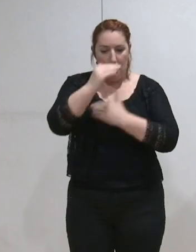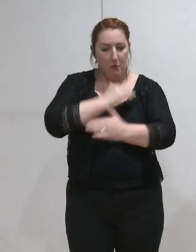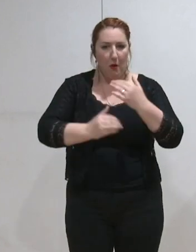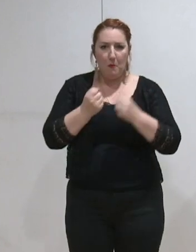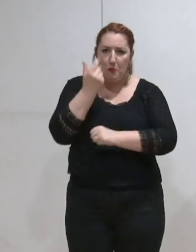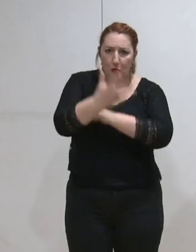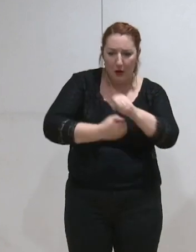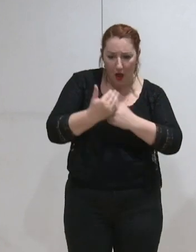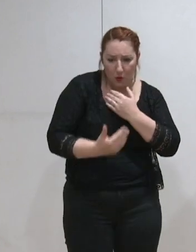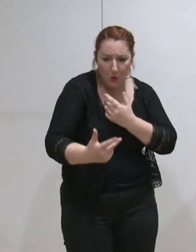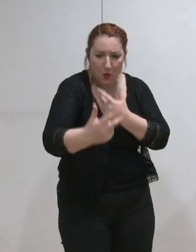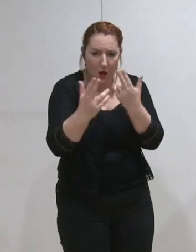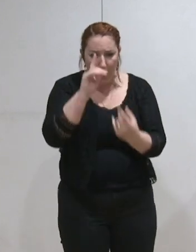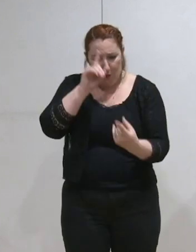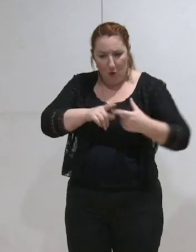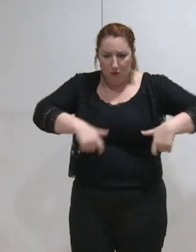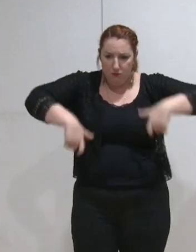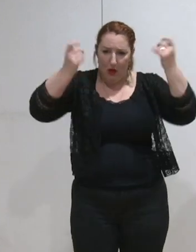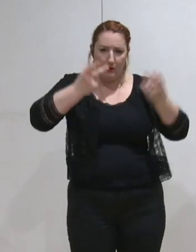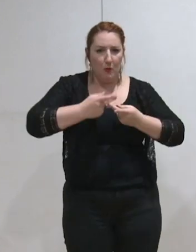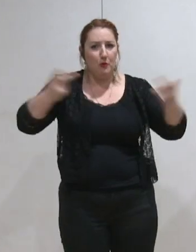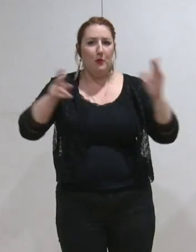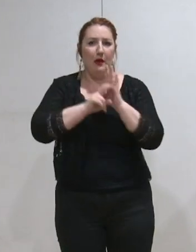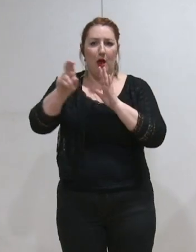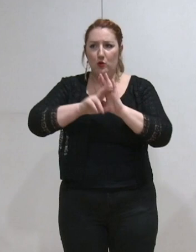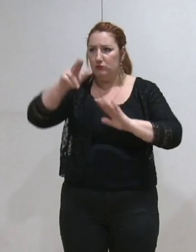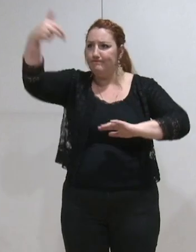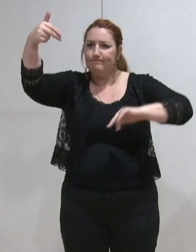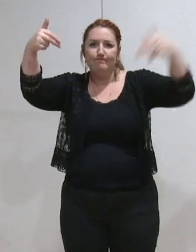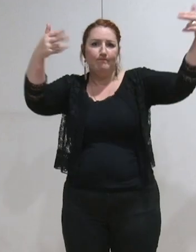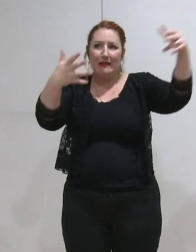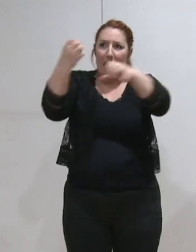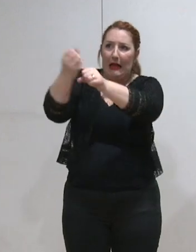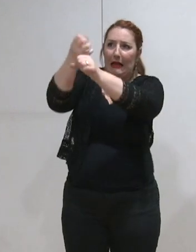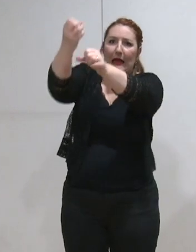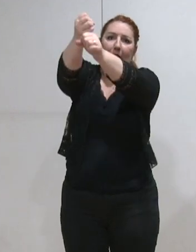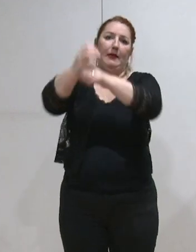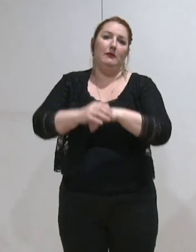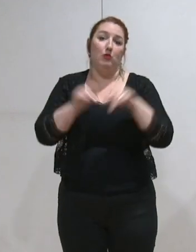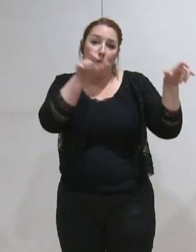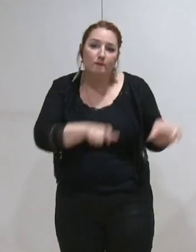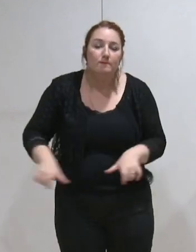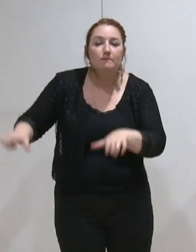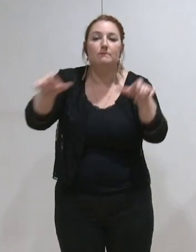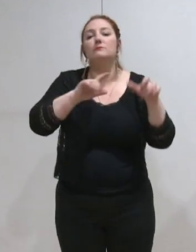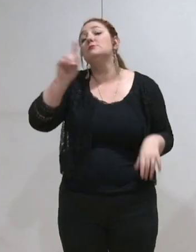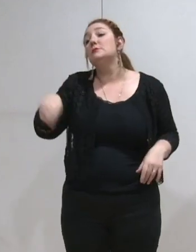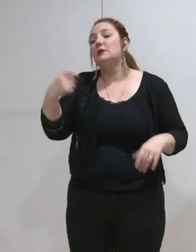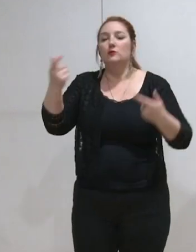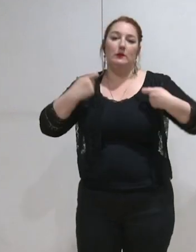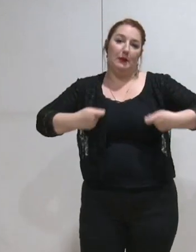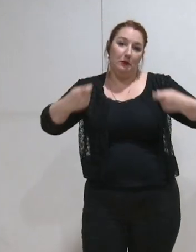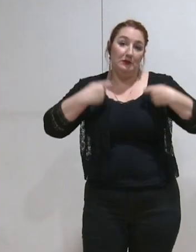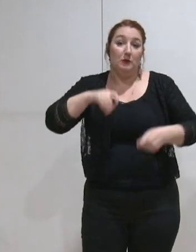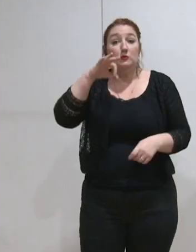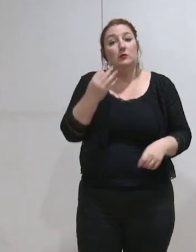vidéo protection des bâtiments publs àenom il aurait nécessairement un coout mais